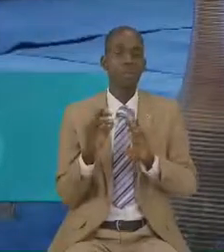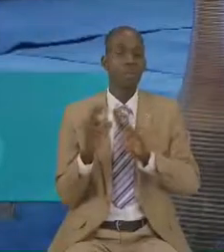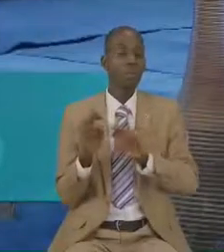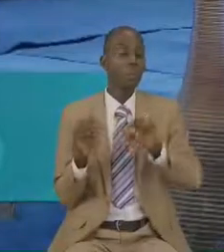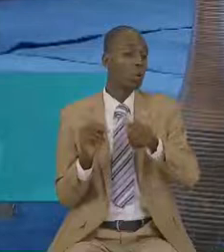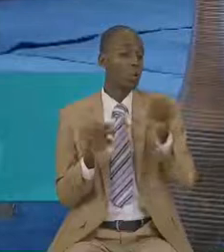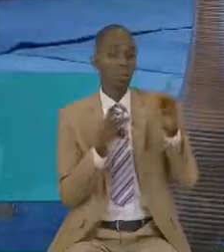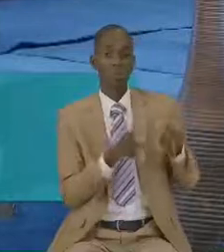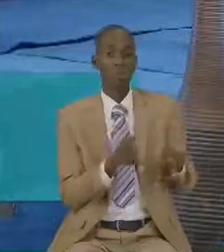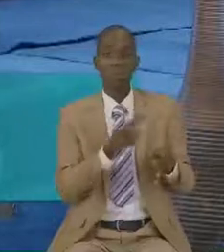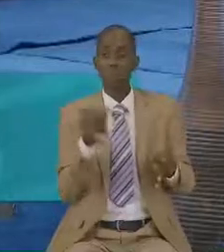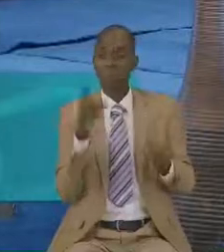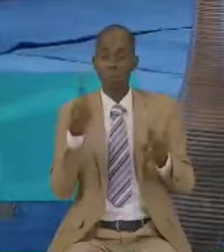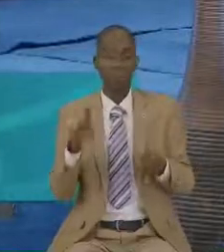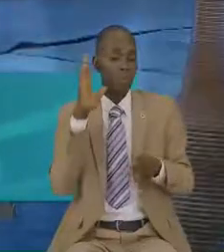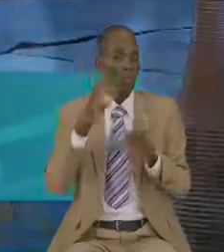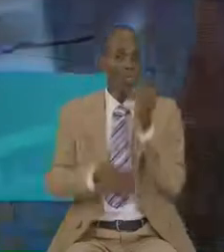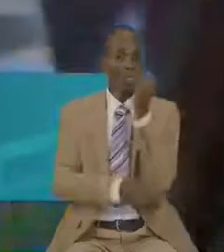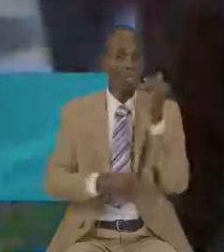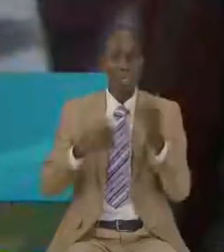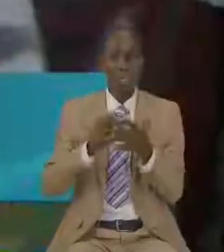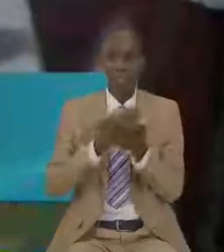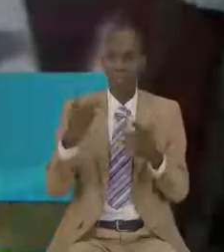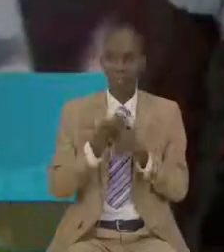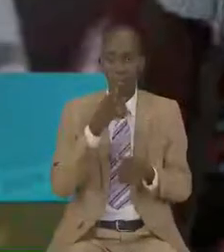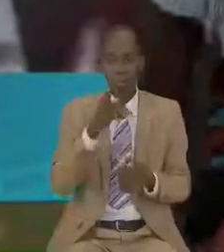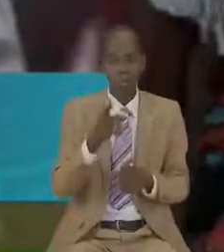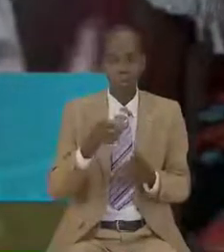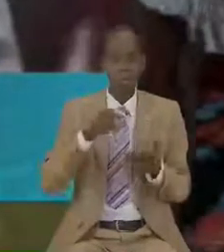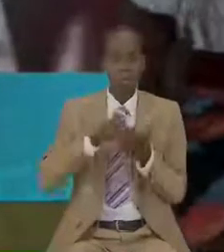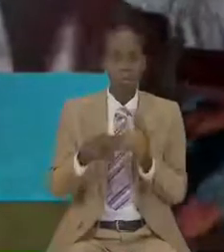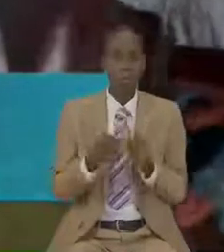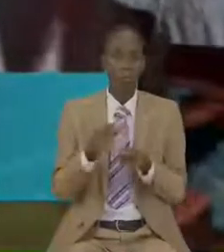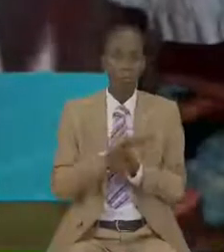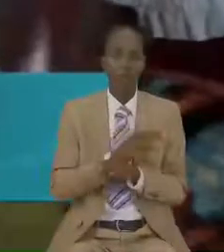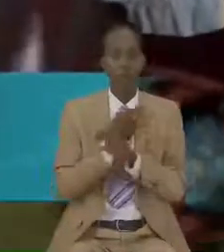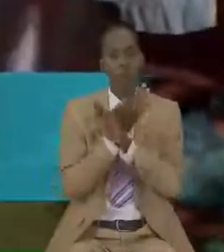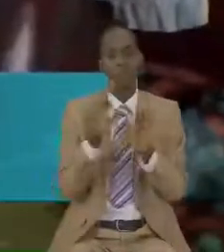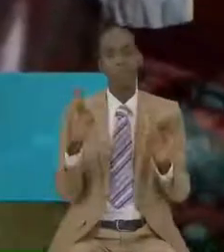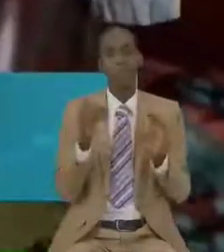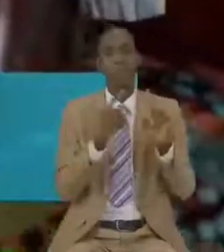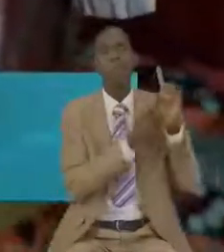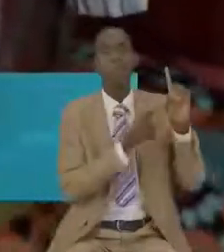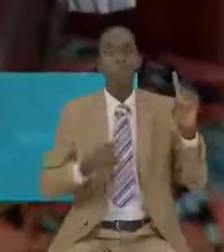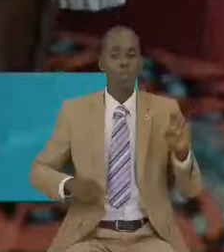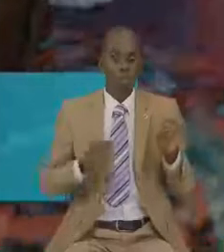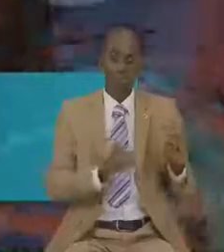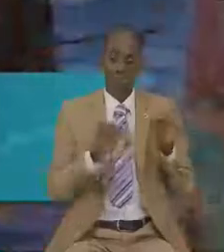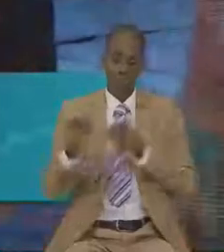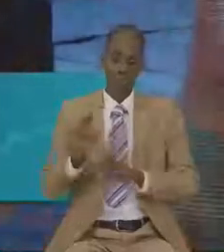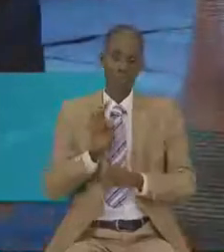libération personnelle, pas pour une autre personne. Personne ne prendra ça pour toi. La libération